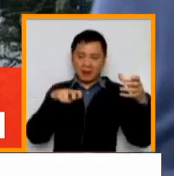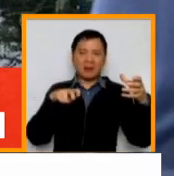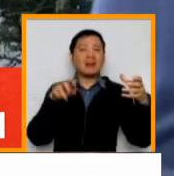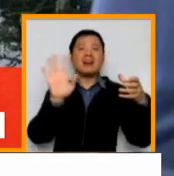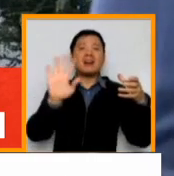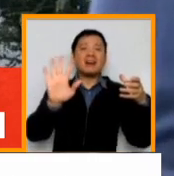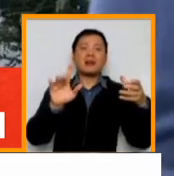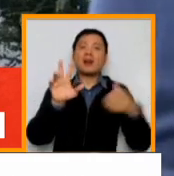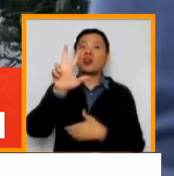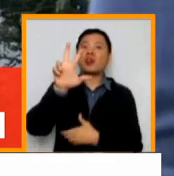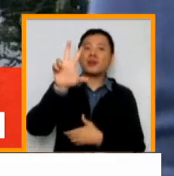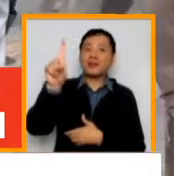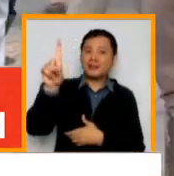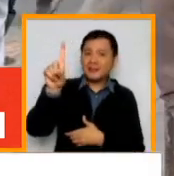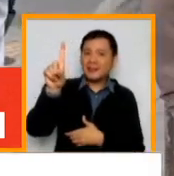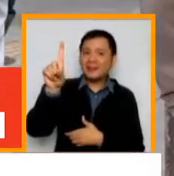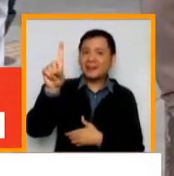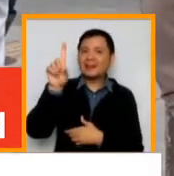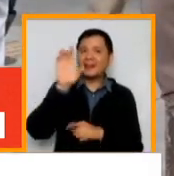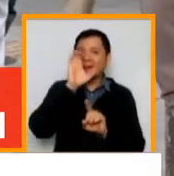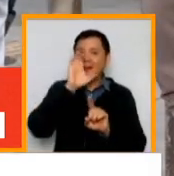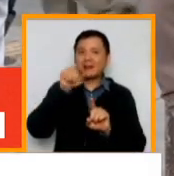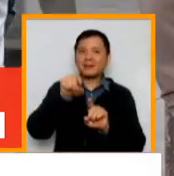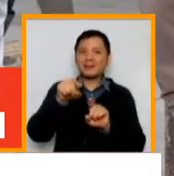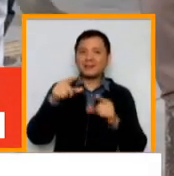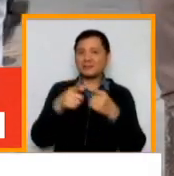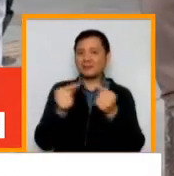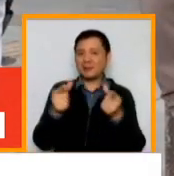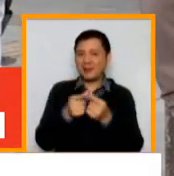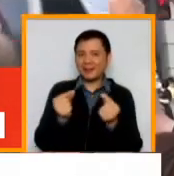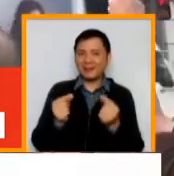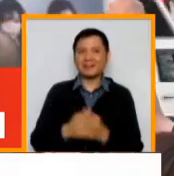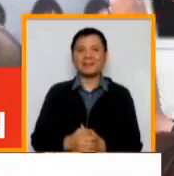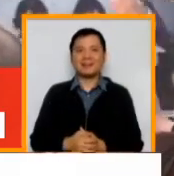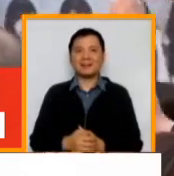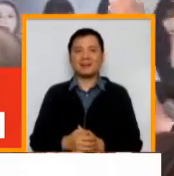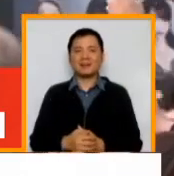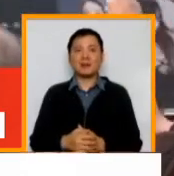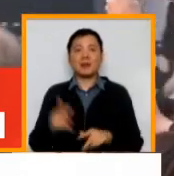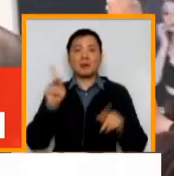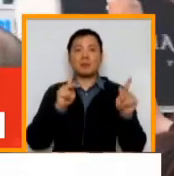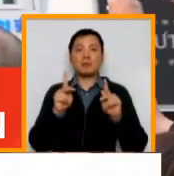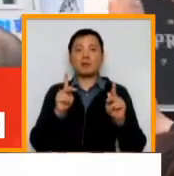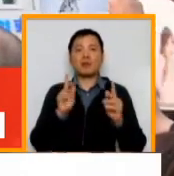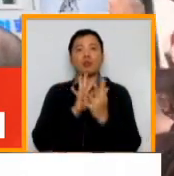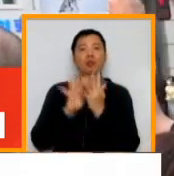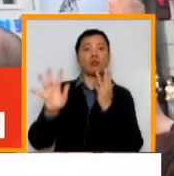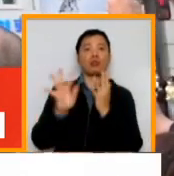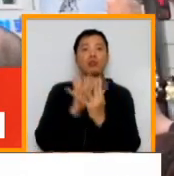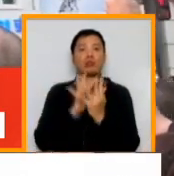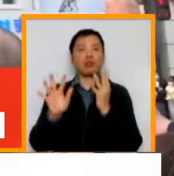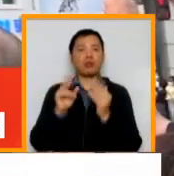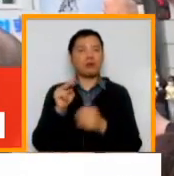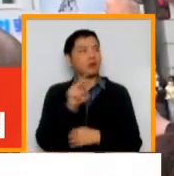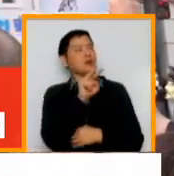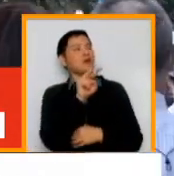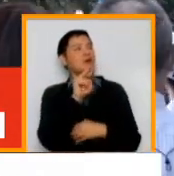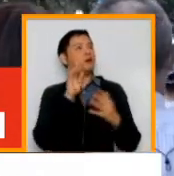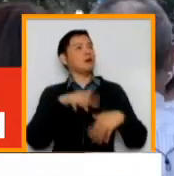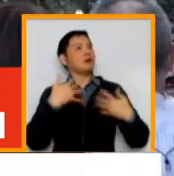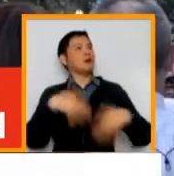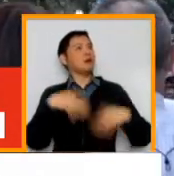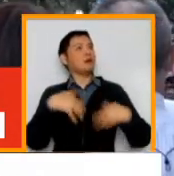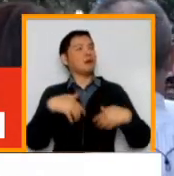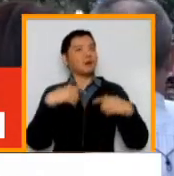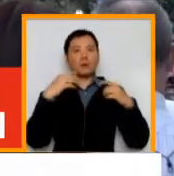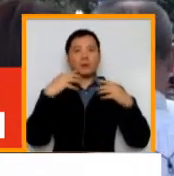Tokyo, Japan. Kinaalaman nito ng mga taong napapadaan sa Shinjuku District. Marami ang kumuha ng picture